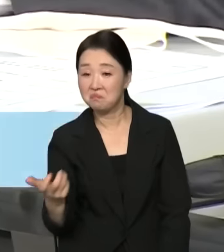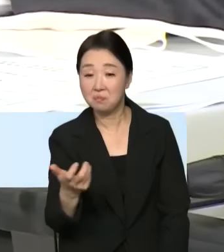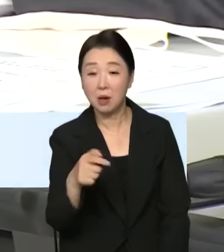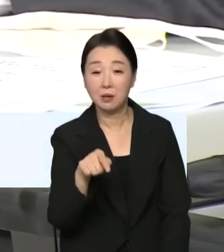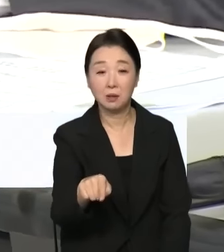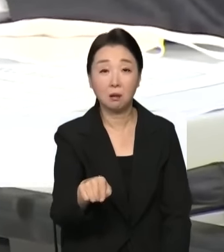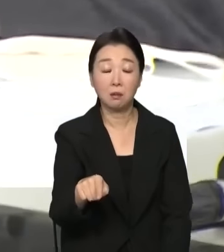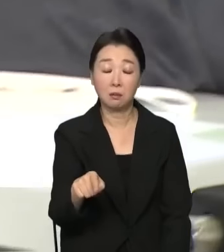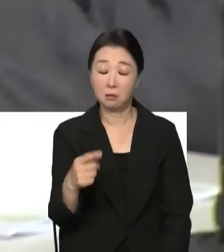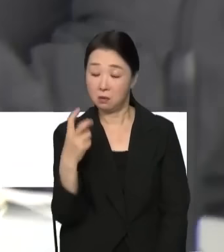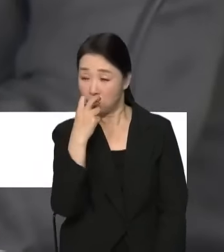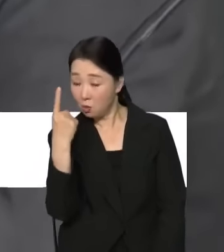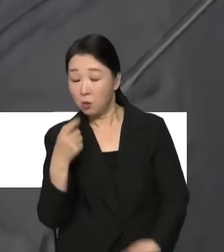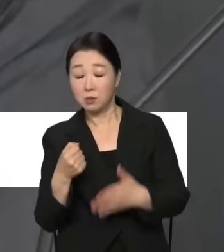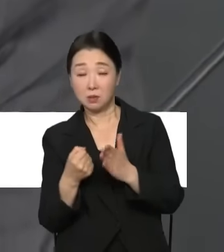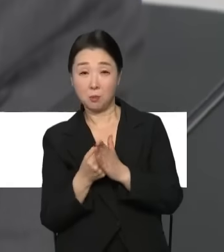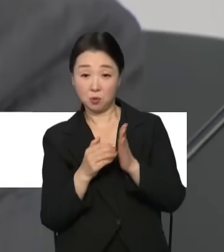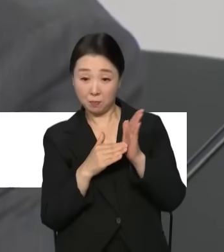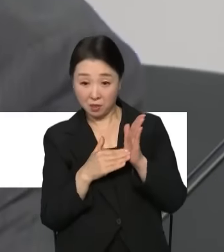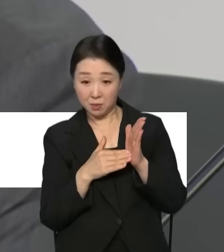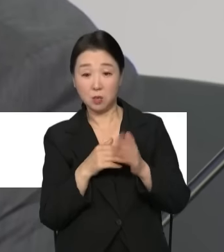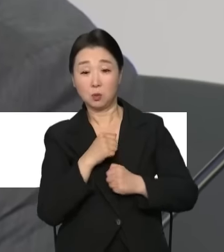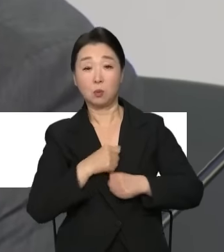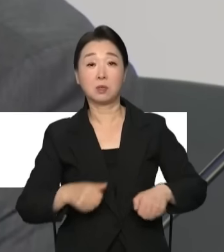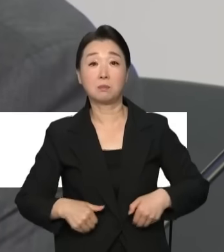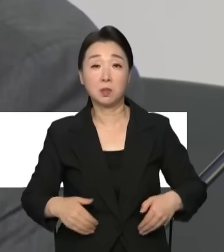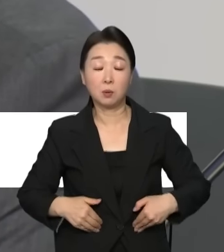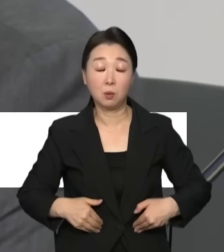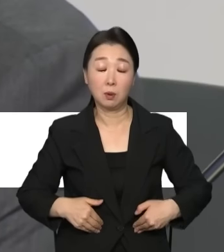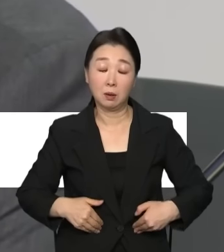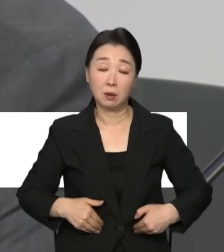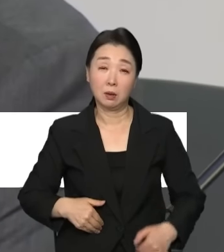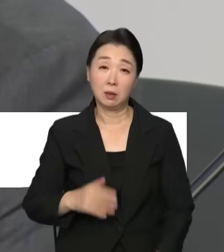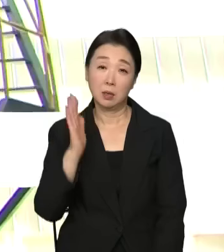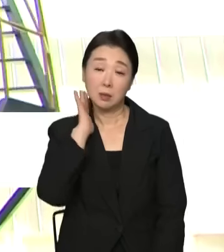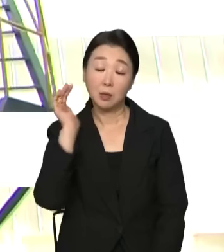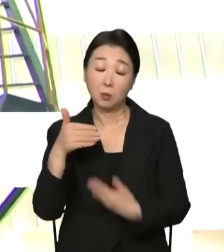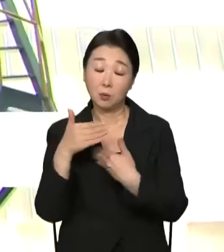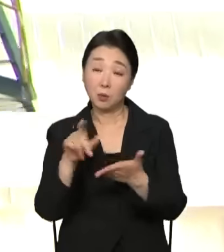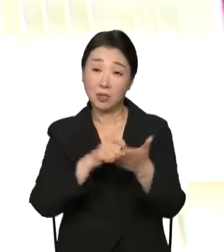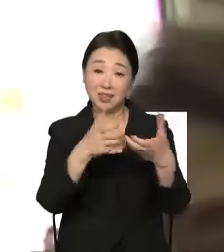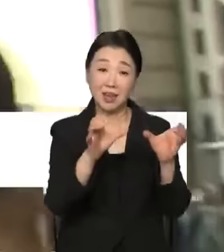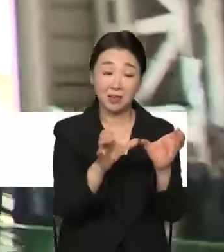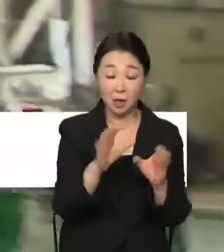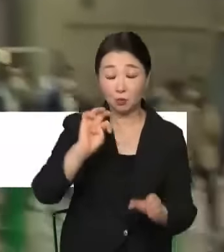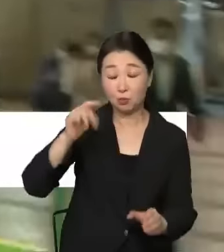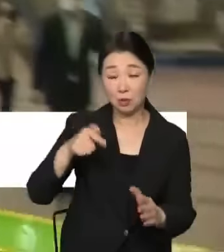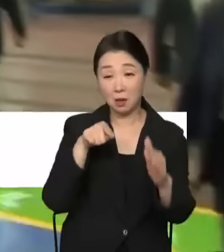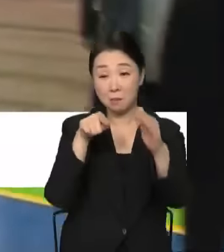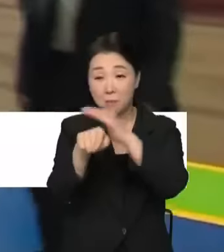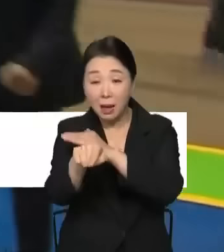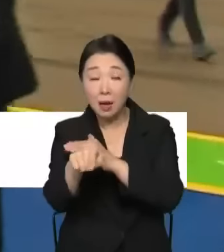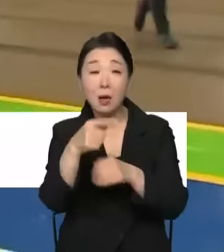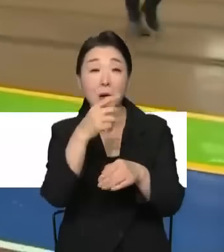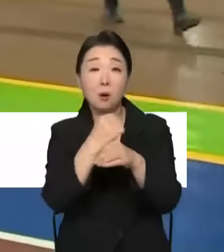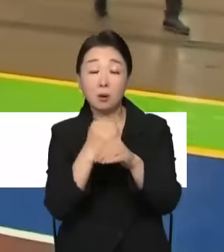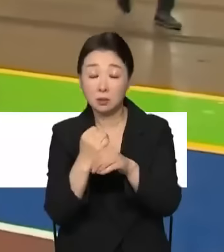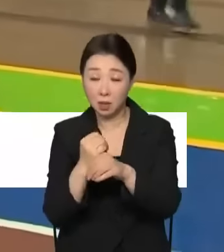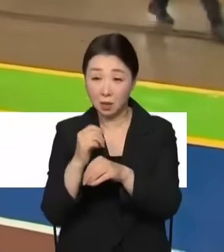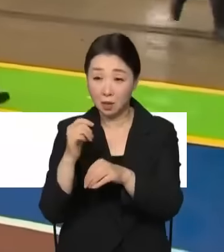경호상 기밀사항입니다. 대통령실 기자단에게 두산 에너빌리티 방문 일정이 공개된 건 방문 하루